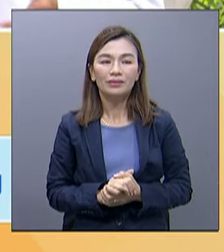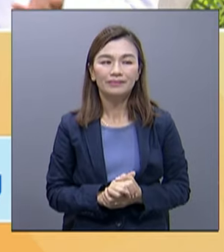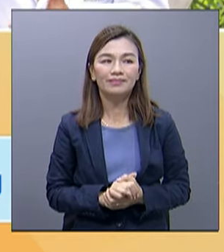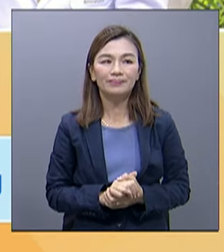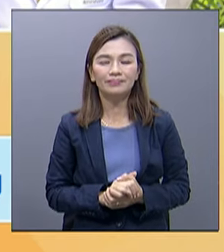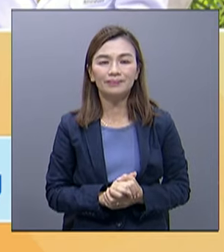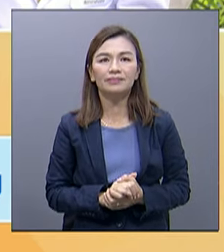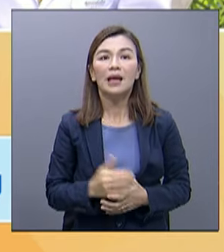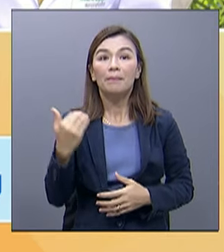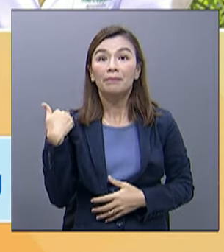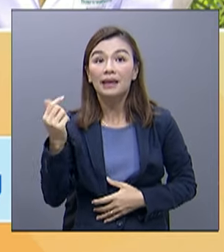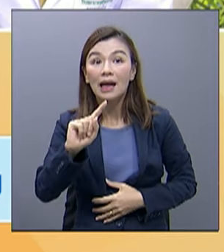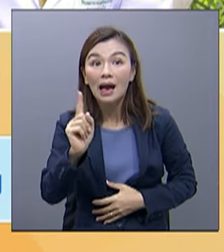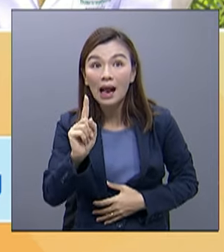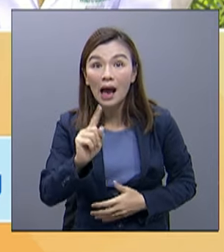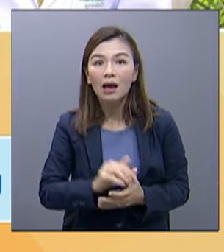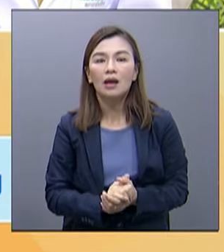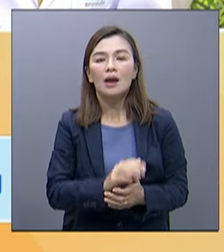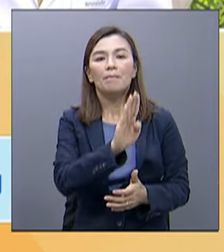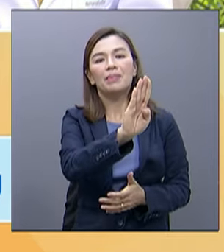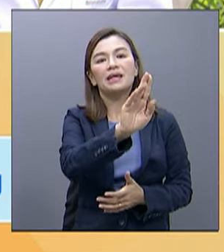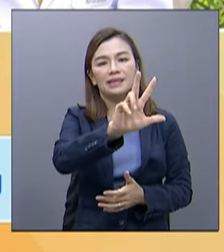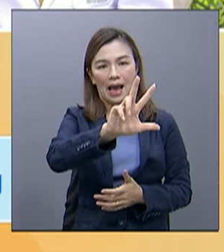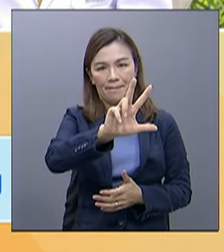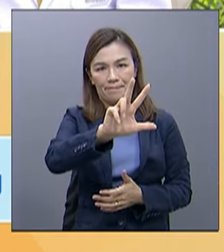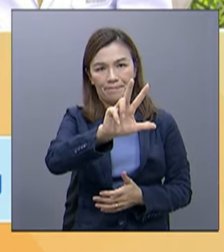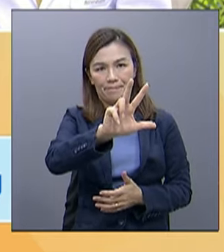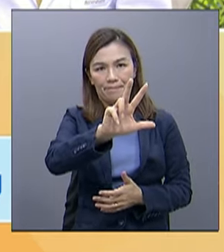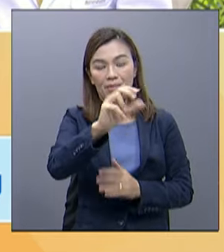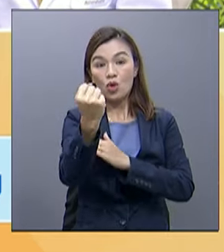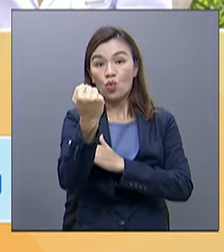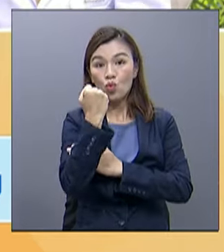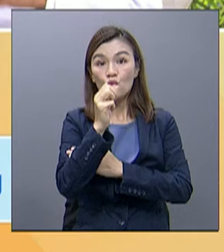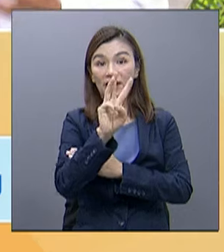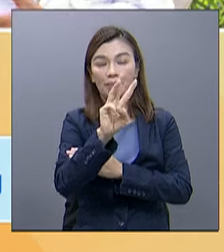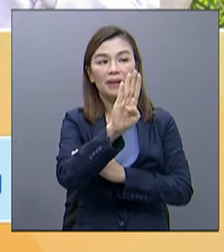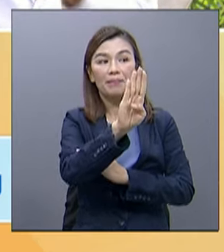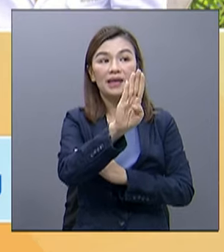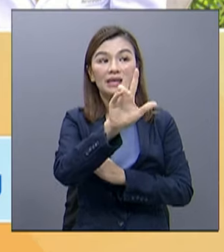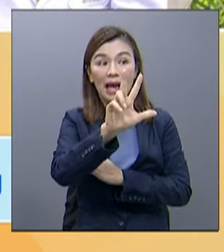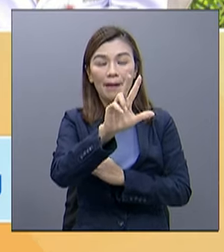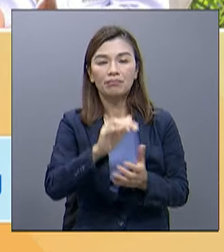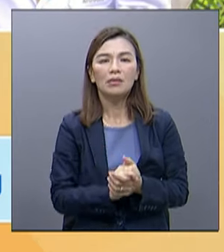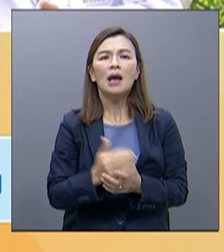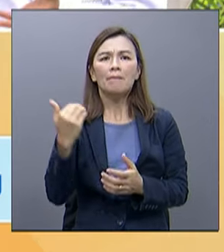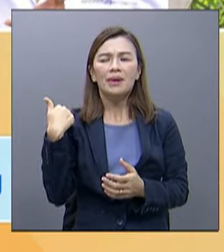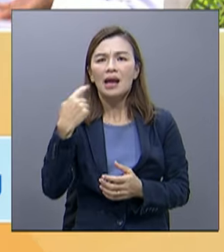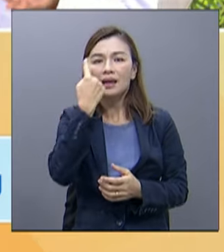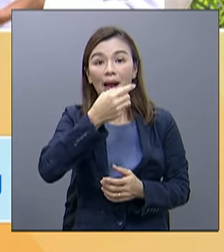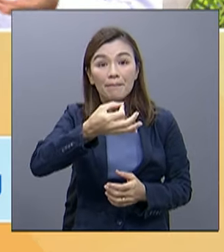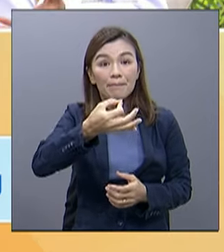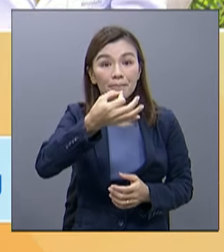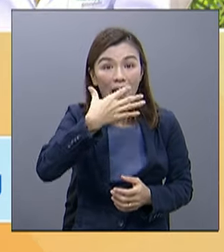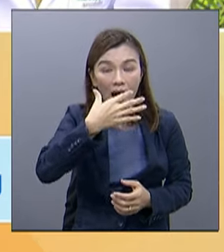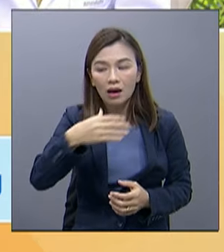ผลิตภัณฑ์ที่เราใช้กันน่ะเป็นวิตามิน B3ครับนะครับมีการศึกษาว่าคนที่ใช้กับไม่ใช้นะครับหลักฐาทวิชาการ